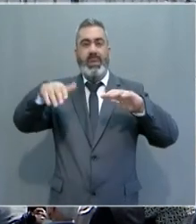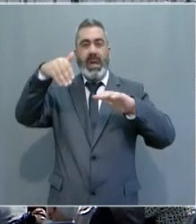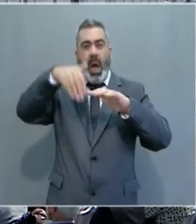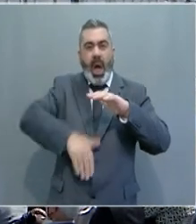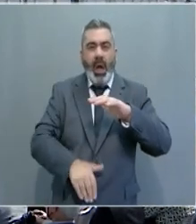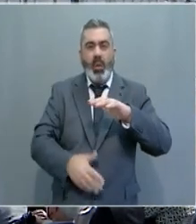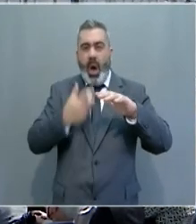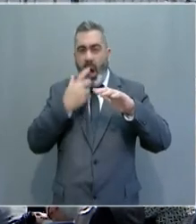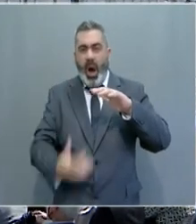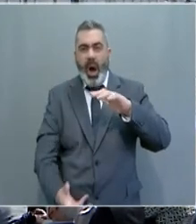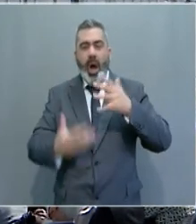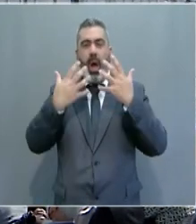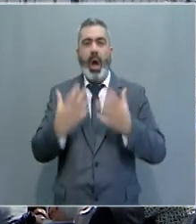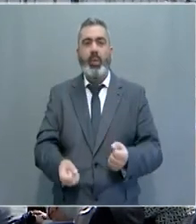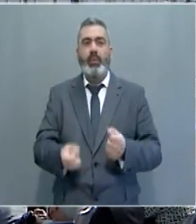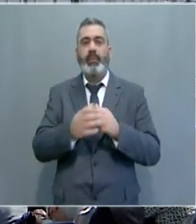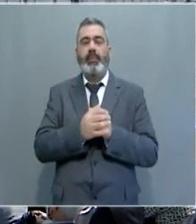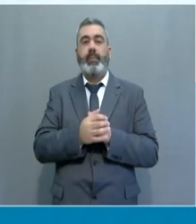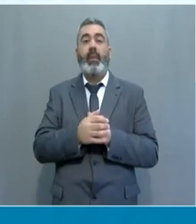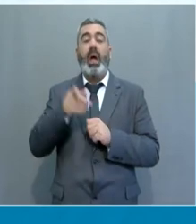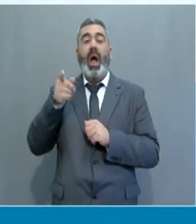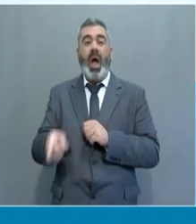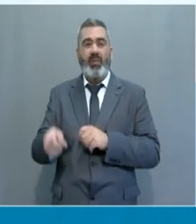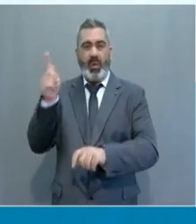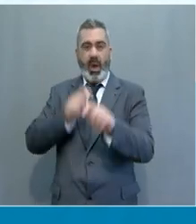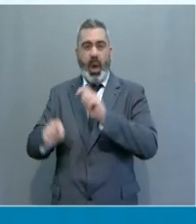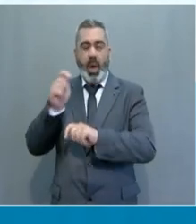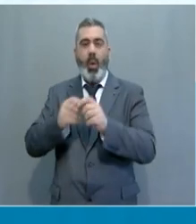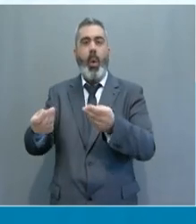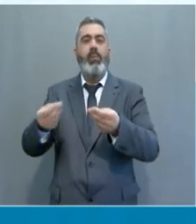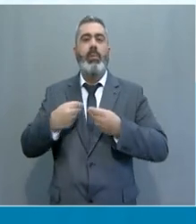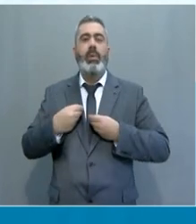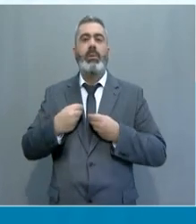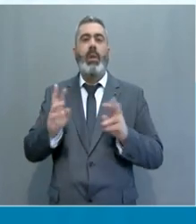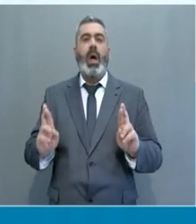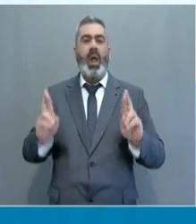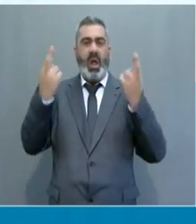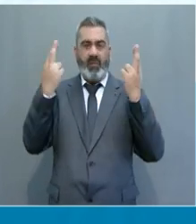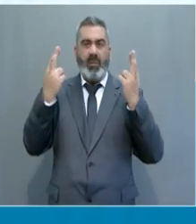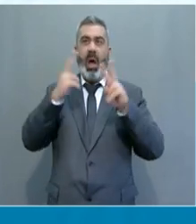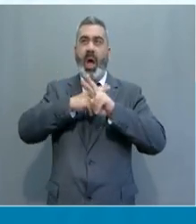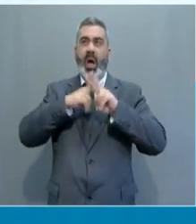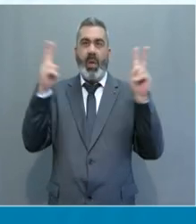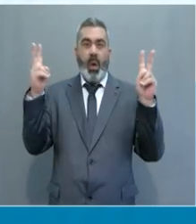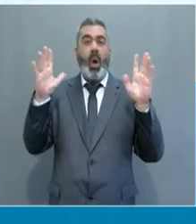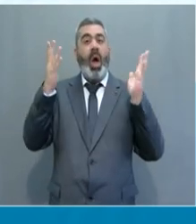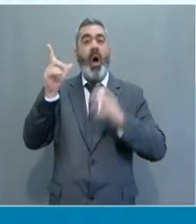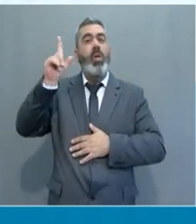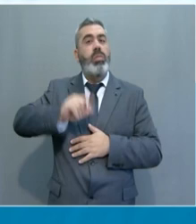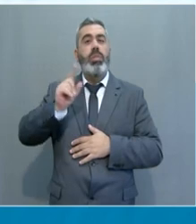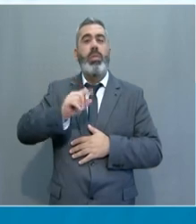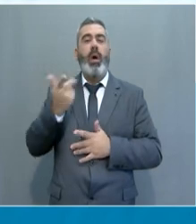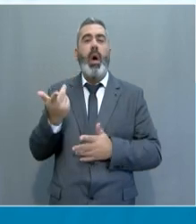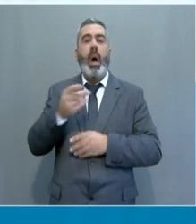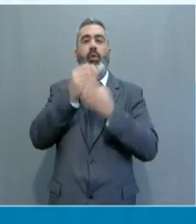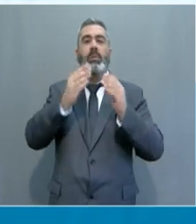δουλειές, αλλά τροφοδοτεί όχι απλά με πιο καθαρή, αλλά με φθηνότερη ενέργεια τα νοικοκυριά μας, τις